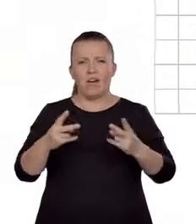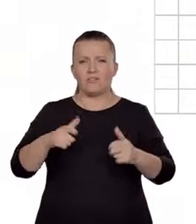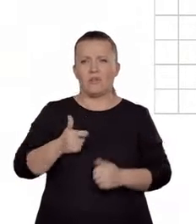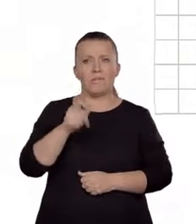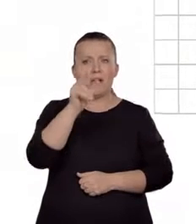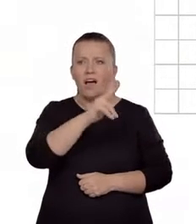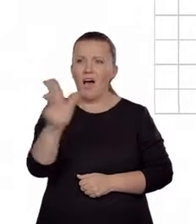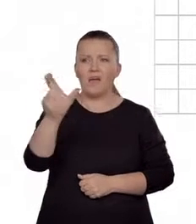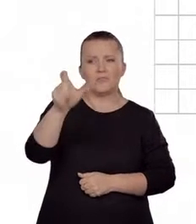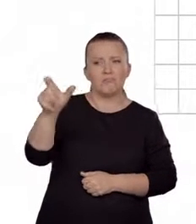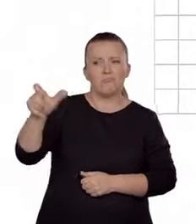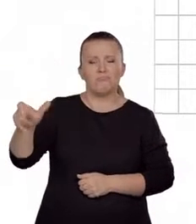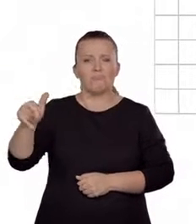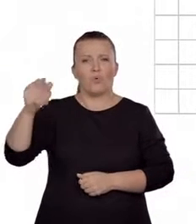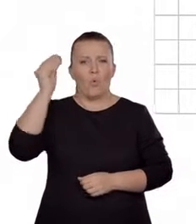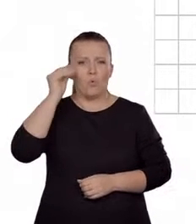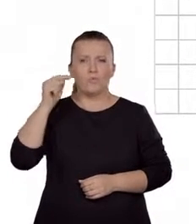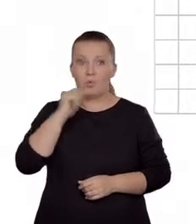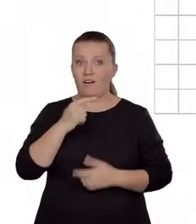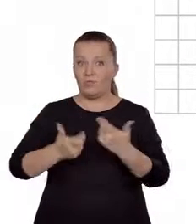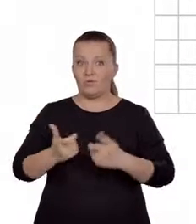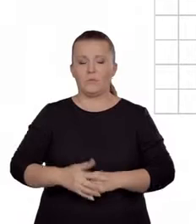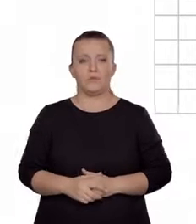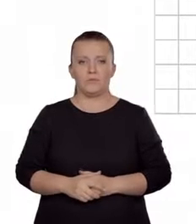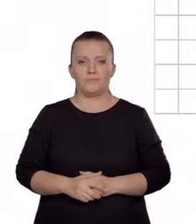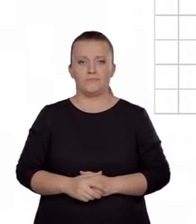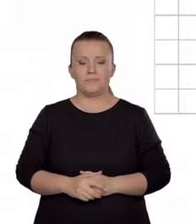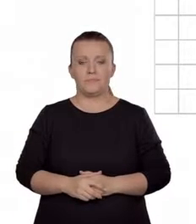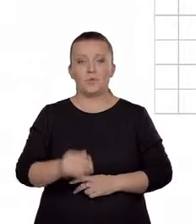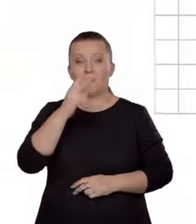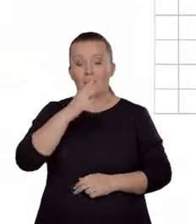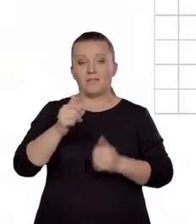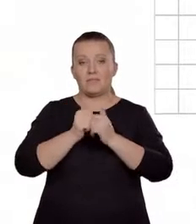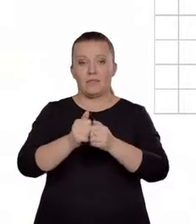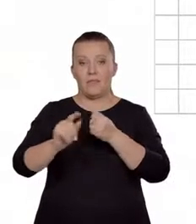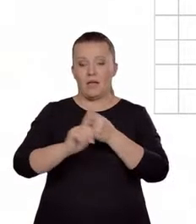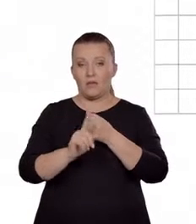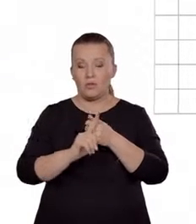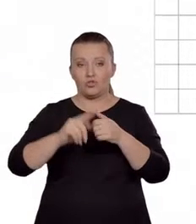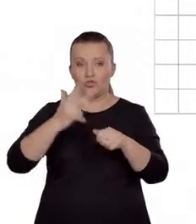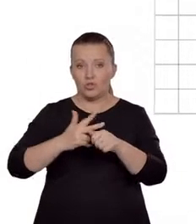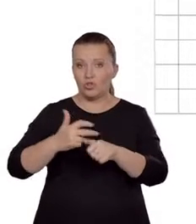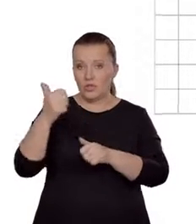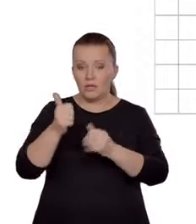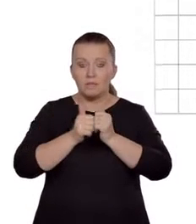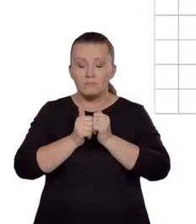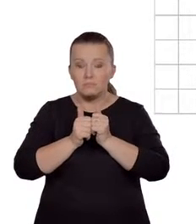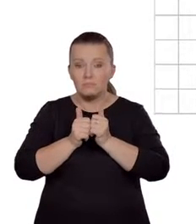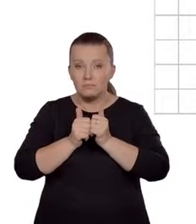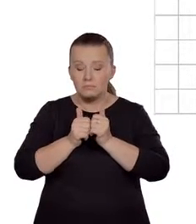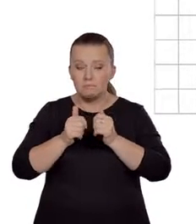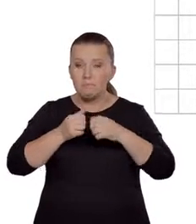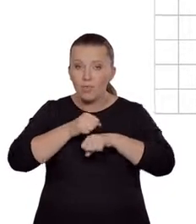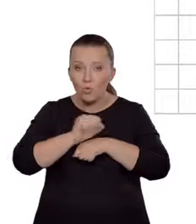powinien posiadać przyszły maturzysta. Przyjrzyjmy się zatem bliżej zadaniu 31 z egzaminu nowej matury z